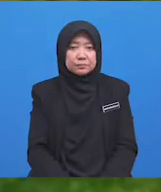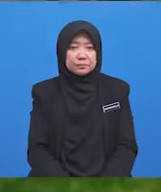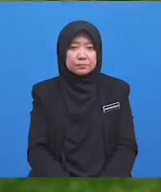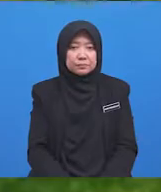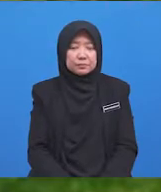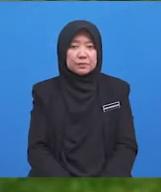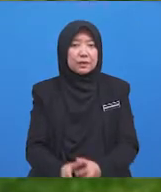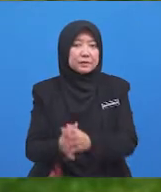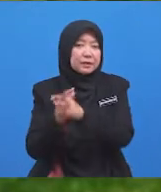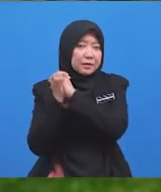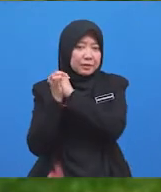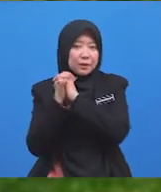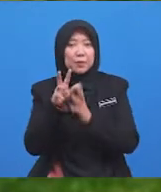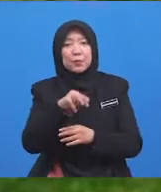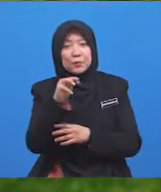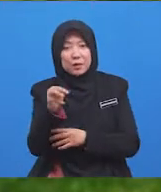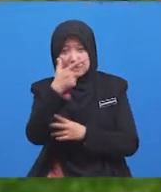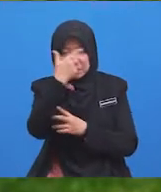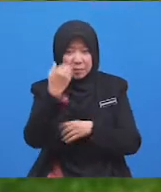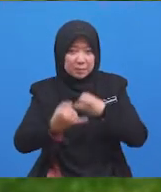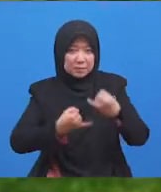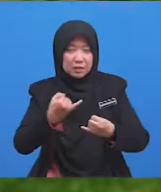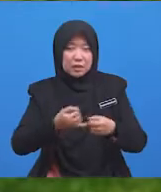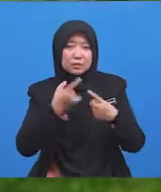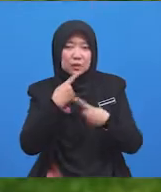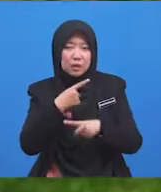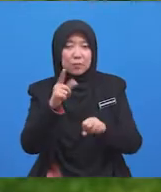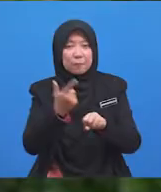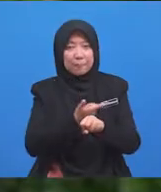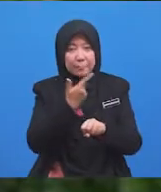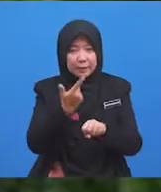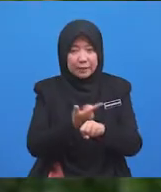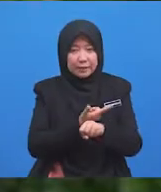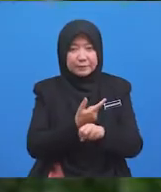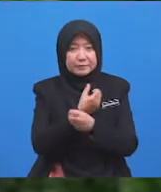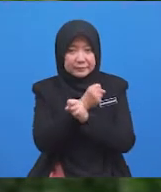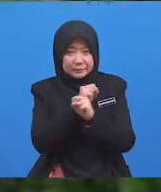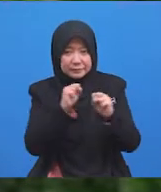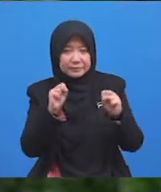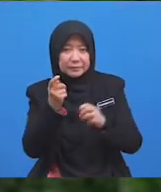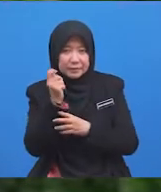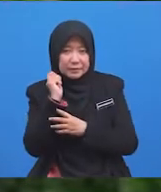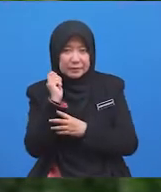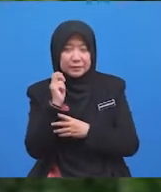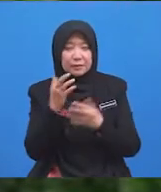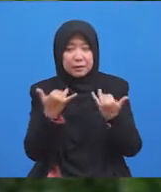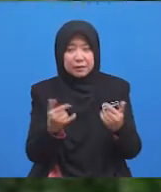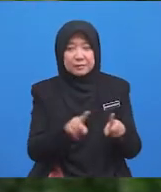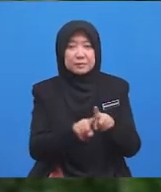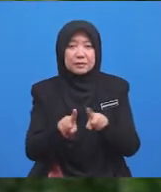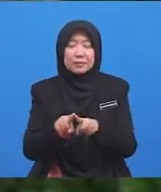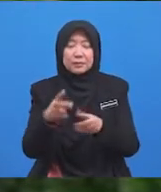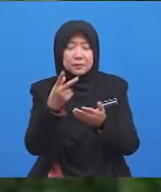Teh Nia murid kerana berjaya menjawab latihanya jiagu sediakan marilah kita sama-sama menyimak